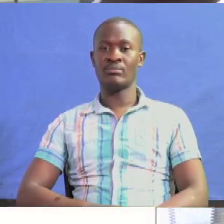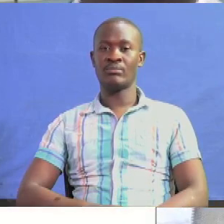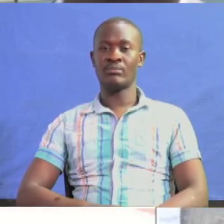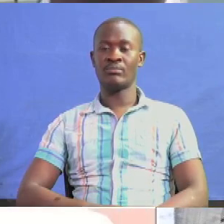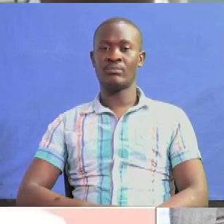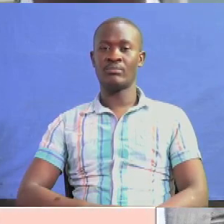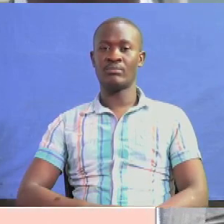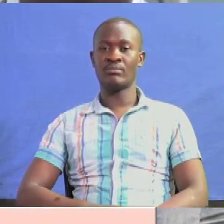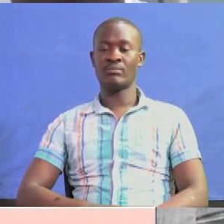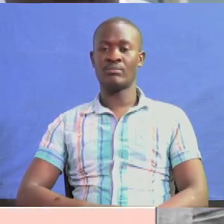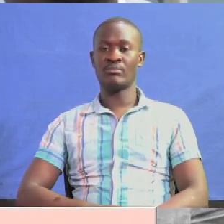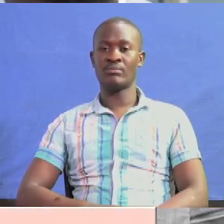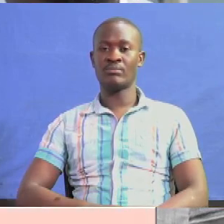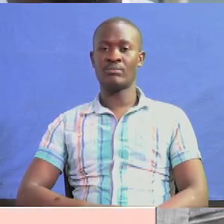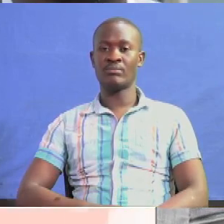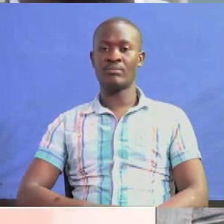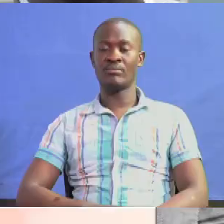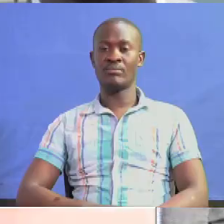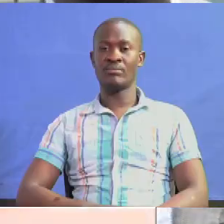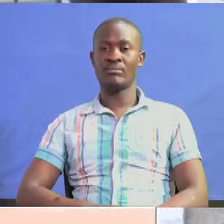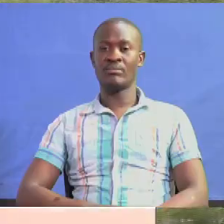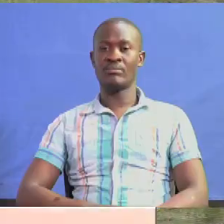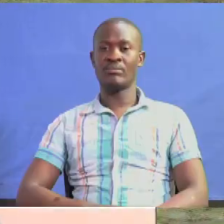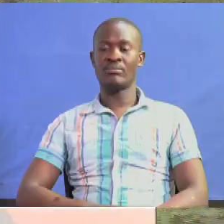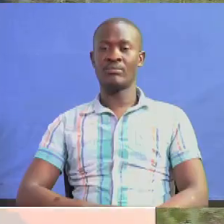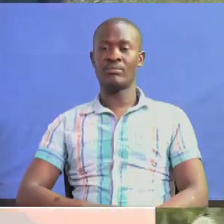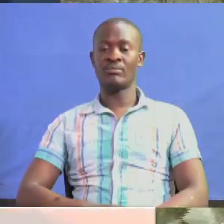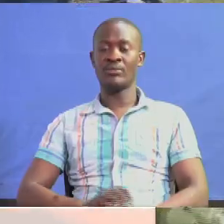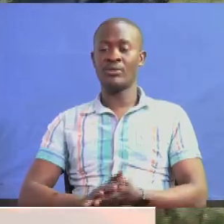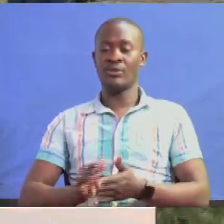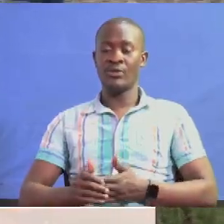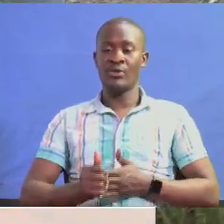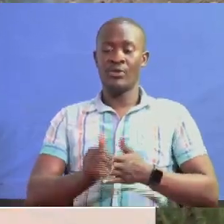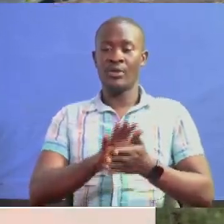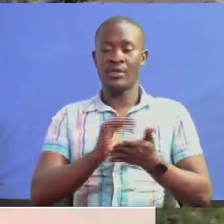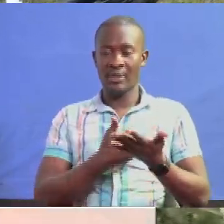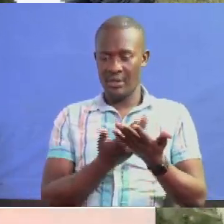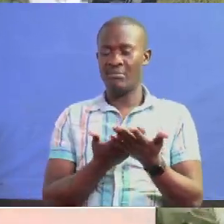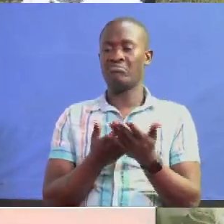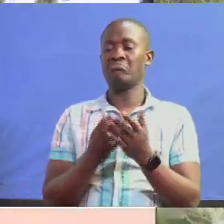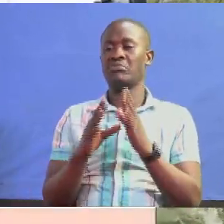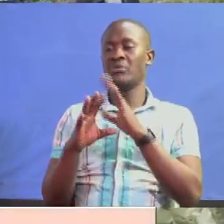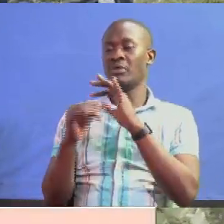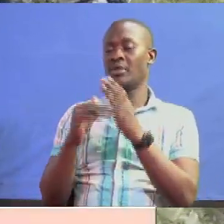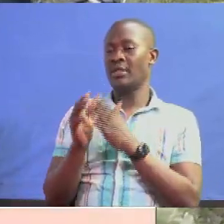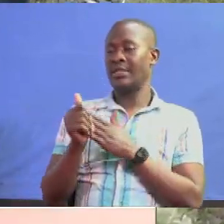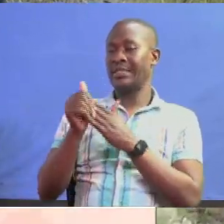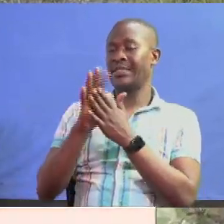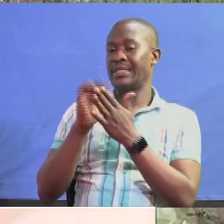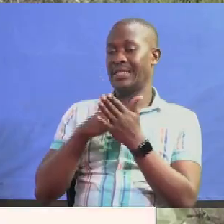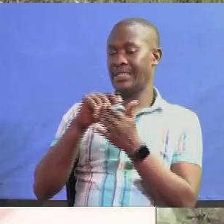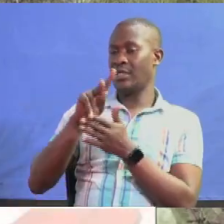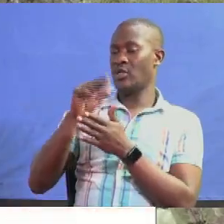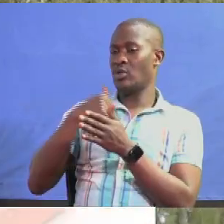tuseme tunajitekeleza kujikakamua katika ile upanzi wa miti hii. Wakiongozwa na rais wa muungano wa wanafunzi chuo kikuu cha